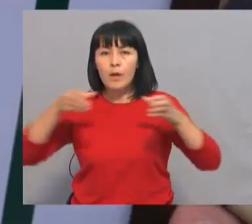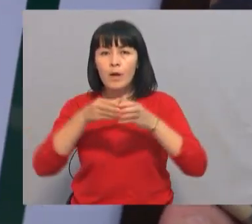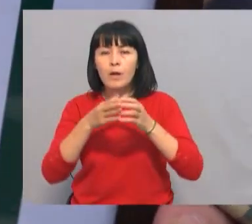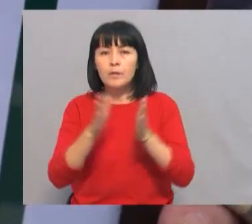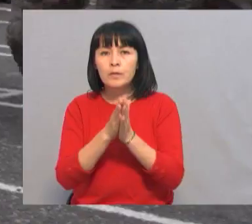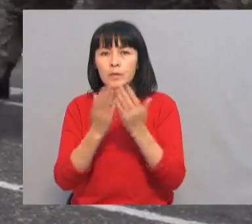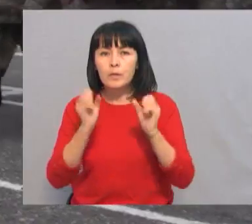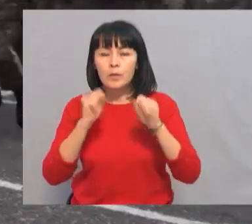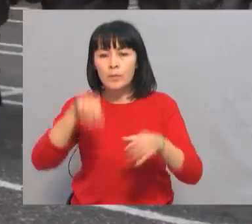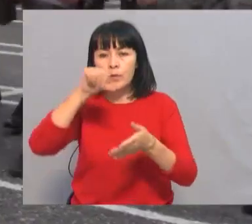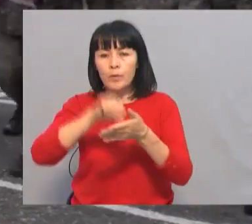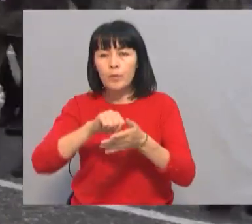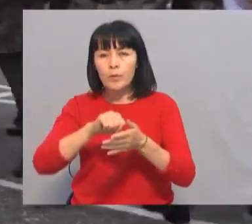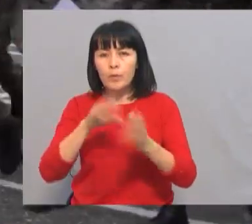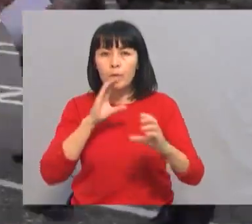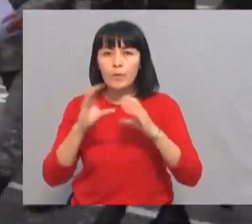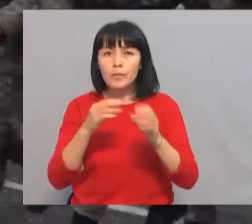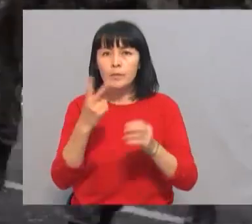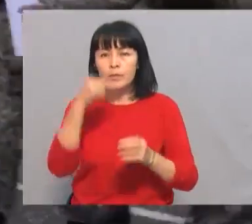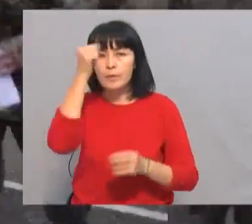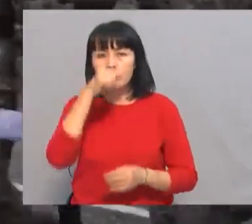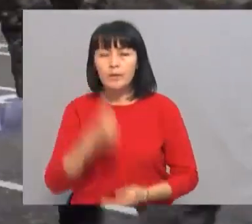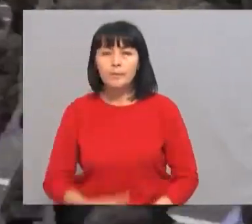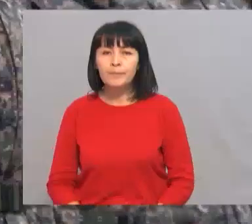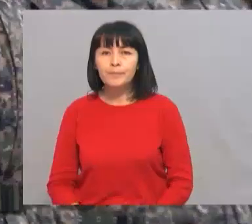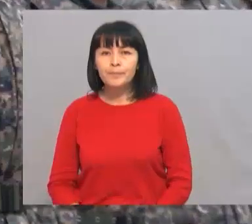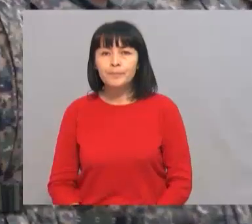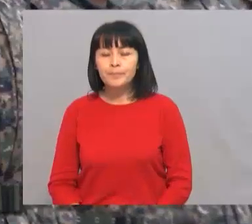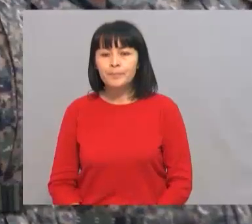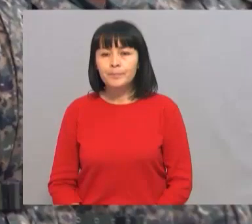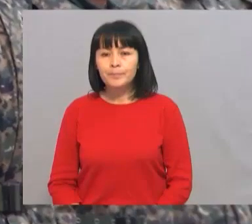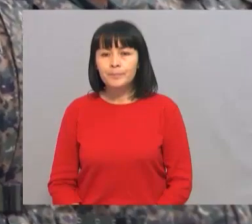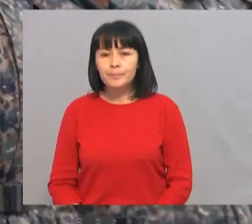сертификатами могут поступить в ВУЗ в течение 2 лет. Ернур Бабеев, Алмазан Мегалов, новости.